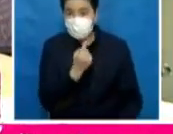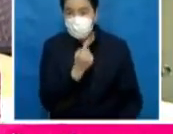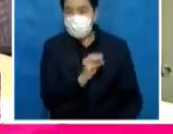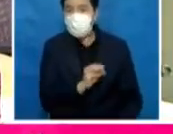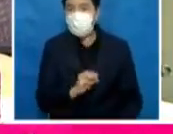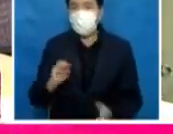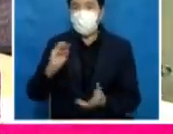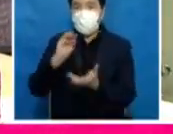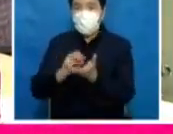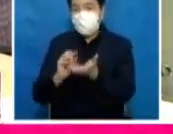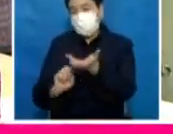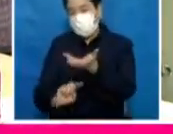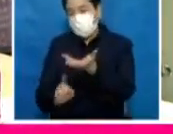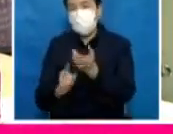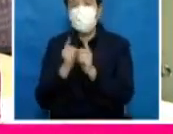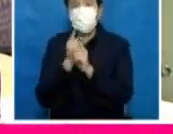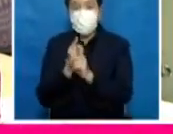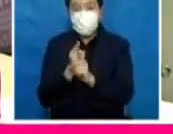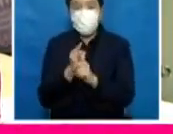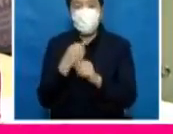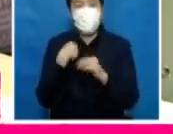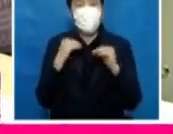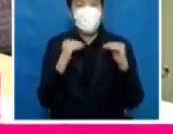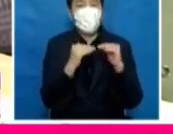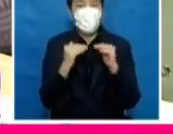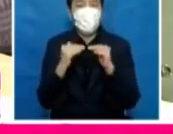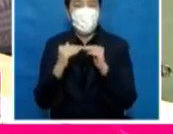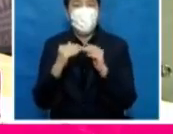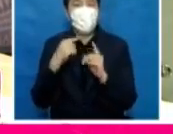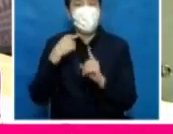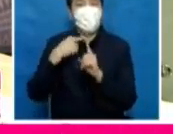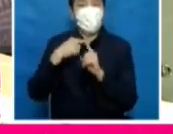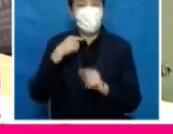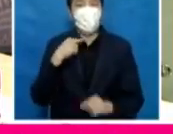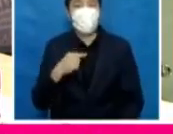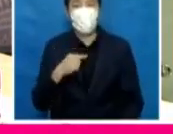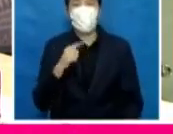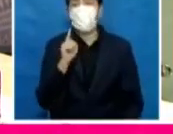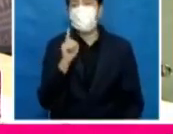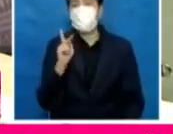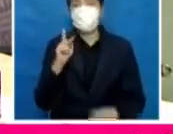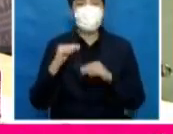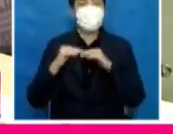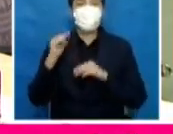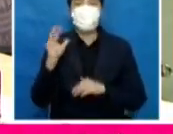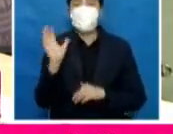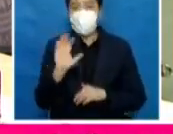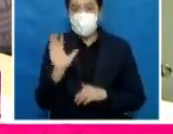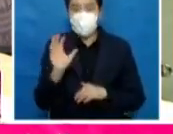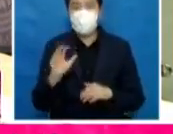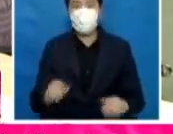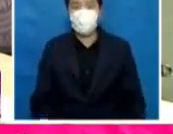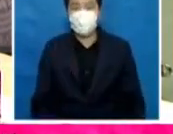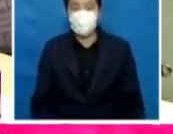นักซึ่งลูกบอลทุกกล่องจะมีน้ำหนักเฉลี่ยเท่าๆกันหรือคลาดเคลื่อนบวกลบไม่เกิน1กรัม